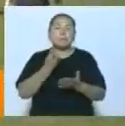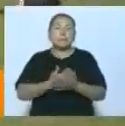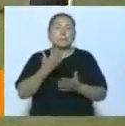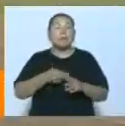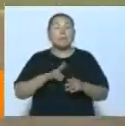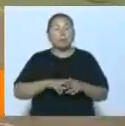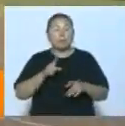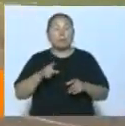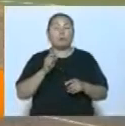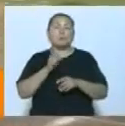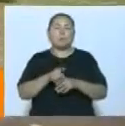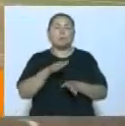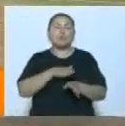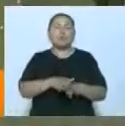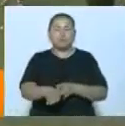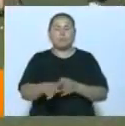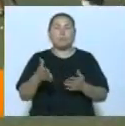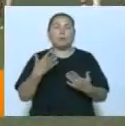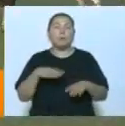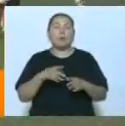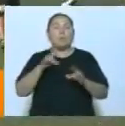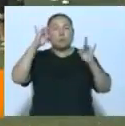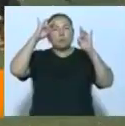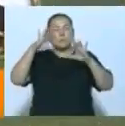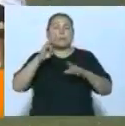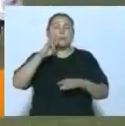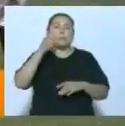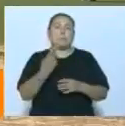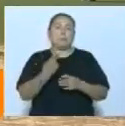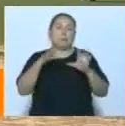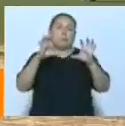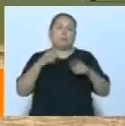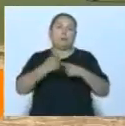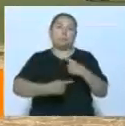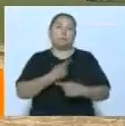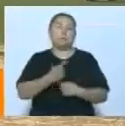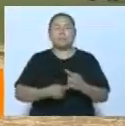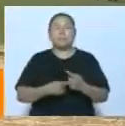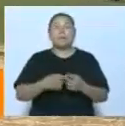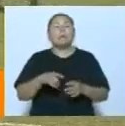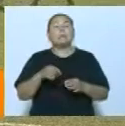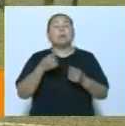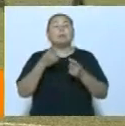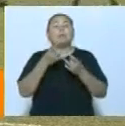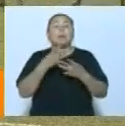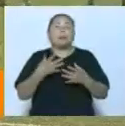добились поставленной задачи по популяризации народных обычаев и традиций. Традиционный летний отдых для